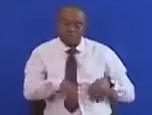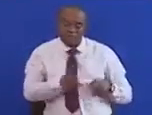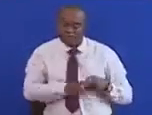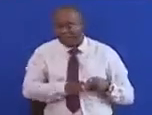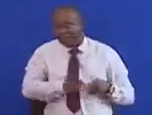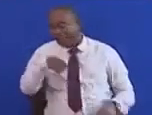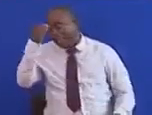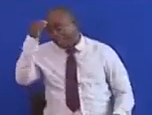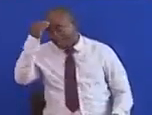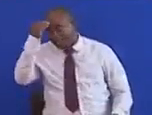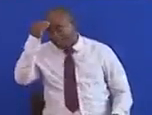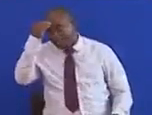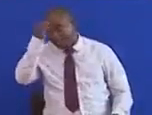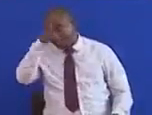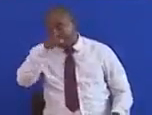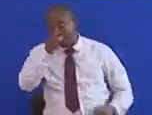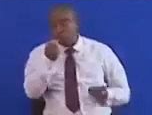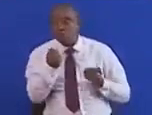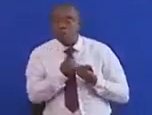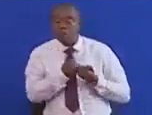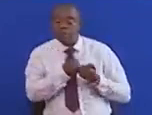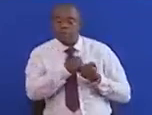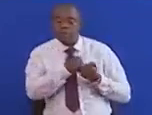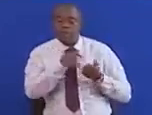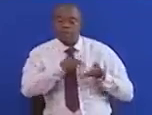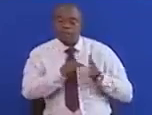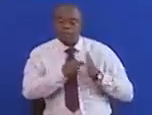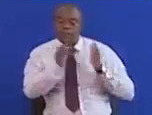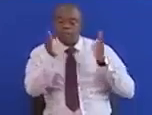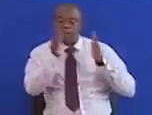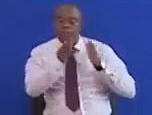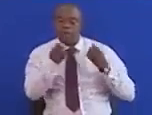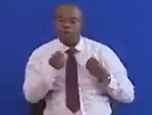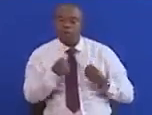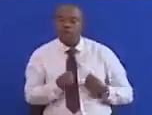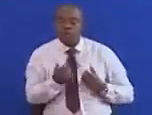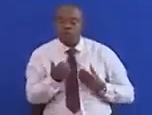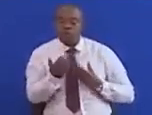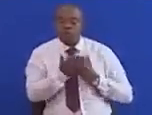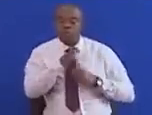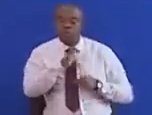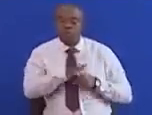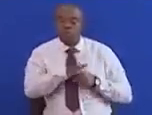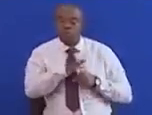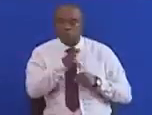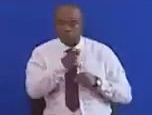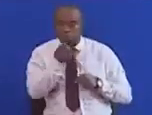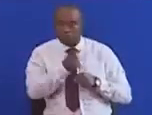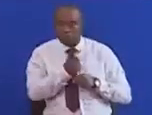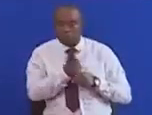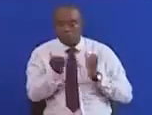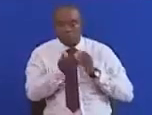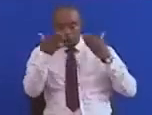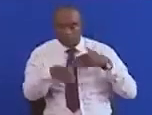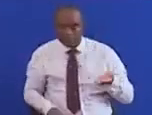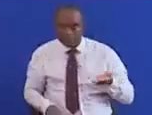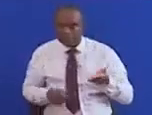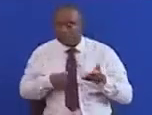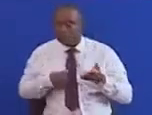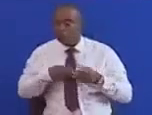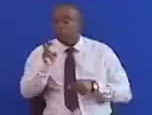ya Elimu, tuje na mpango wa kudumu. Nchi nyingi zimefanya, waombe kwa uwazi,